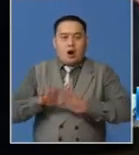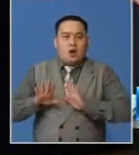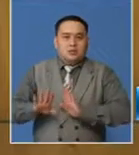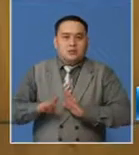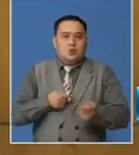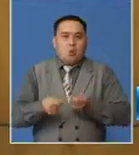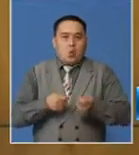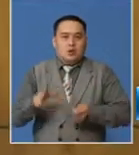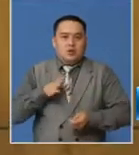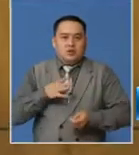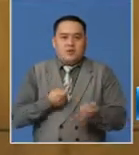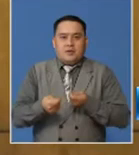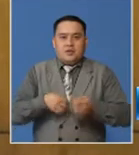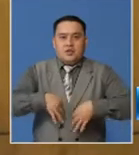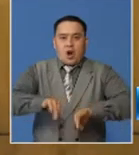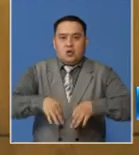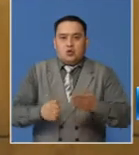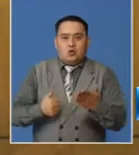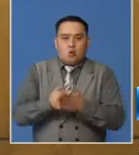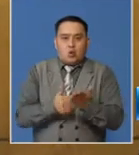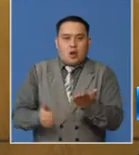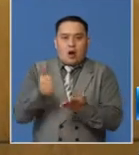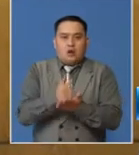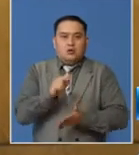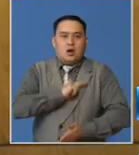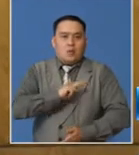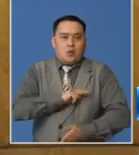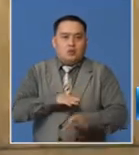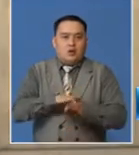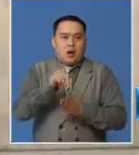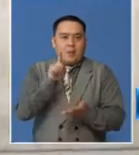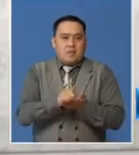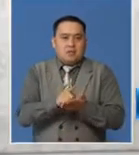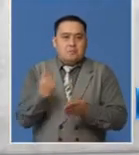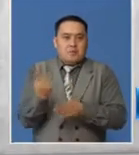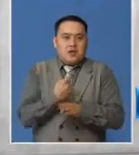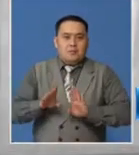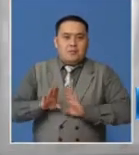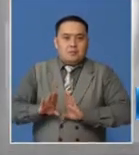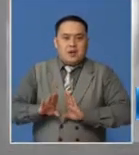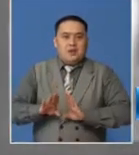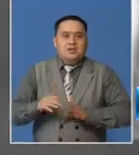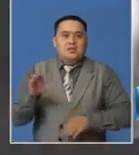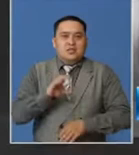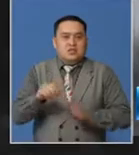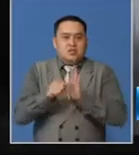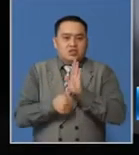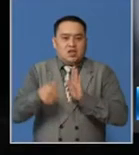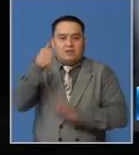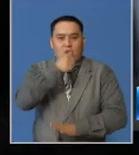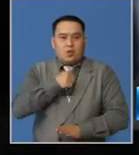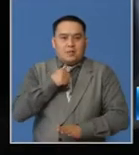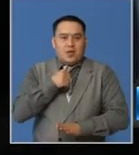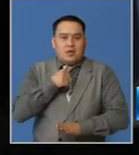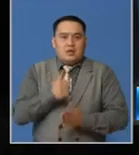министра транспорта и коммуникации. До назначения на пост главы Кабмина исполнял обязанности первого вице-премьера с сентября